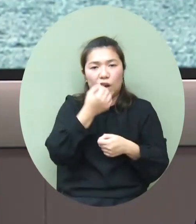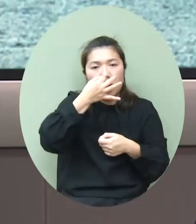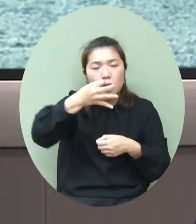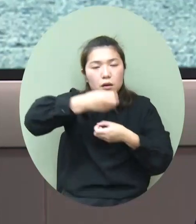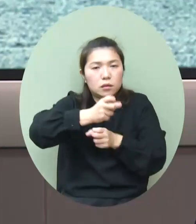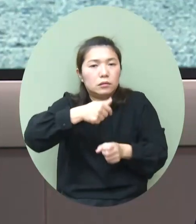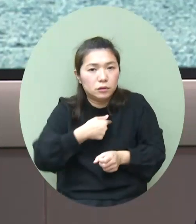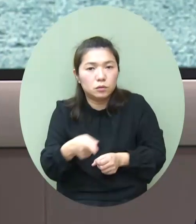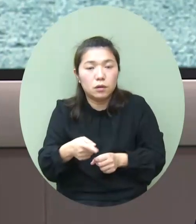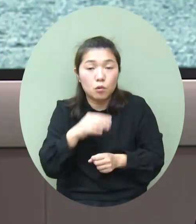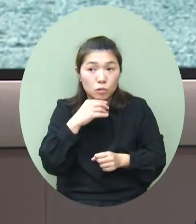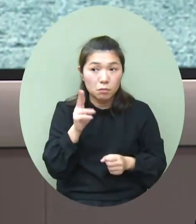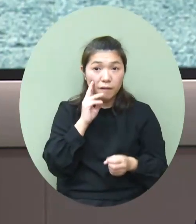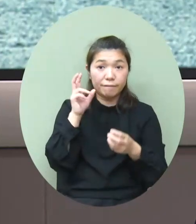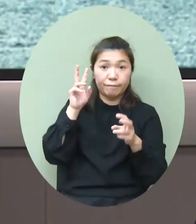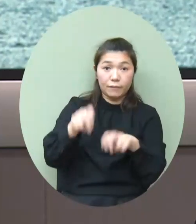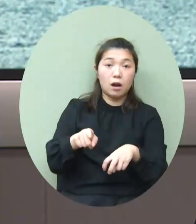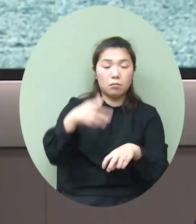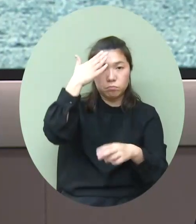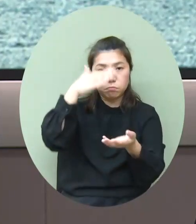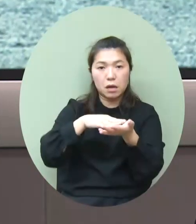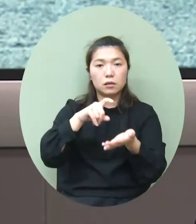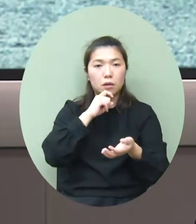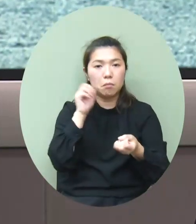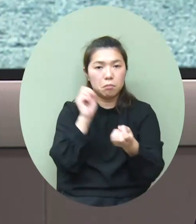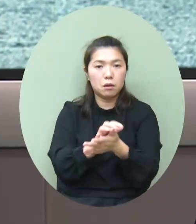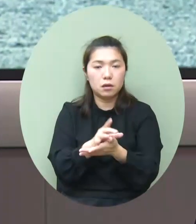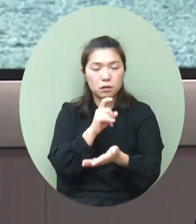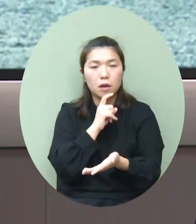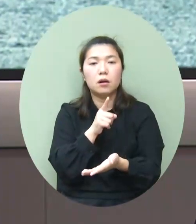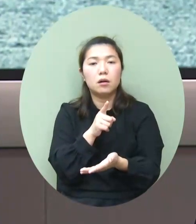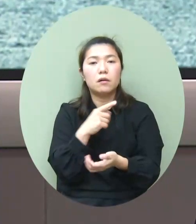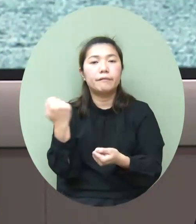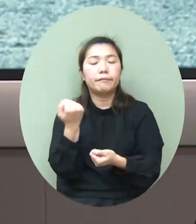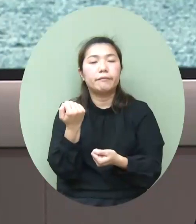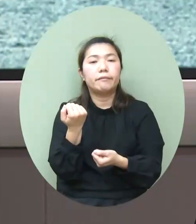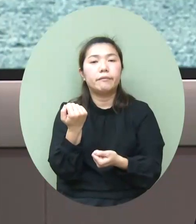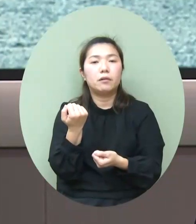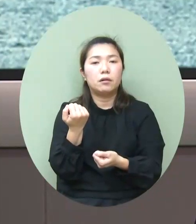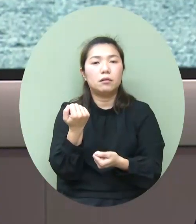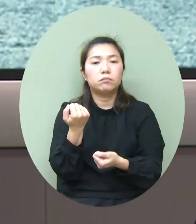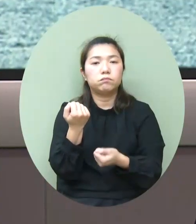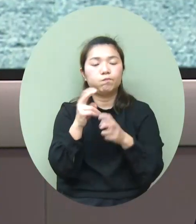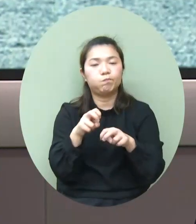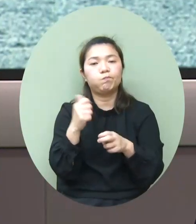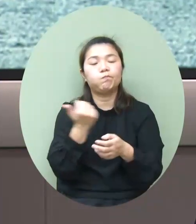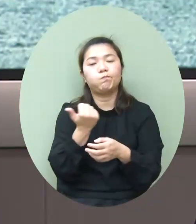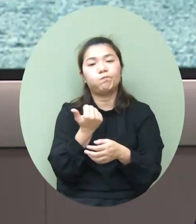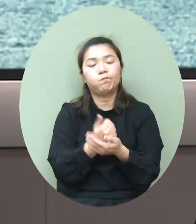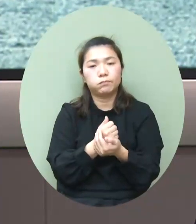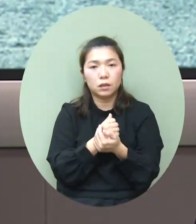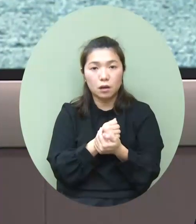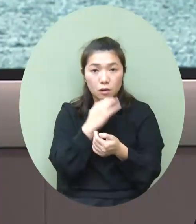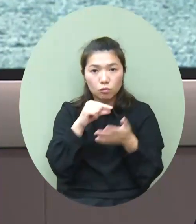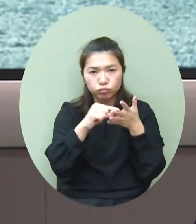建议他们全部做快速检测，一旦发现出现感染的话，就可以立马发